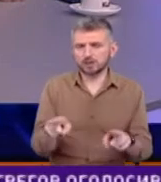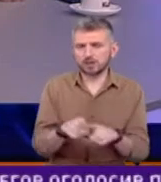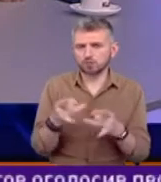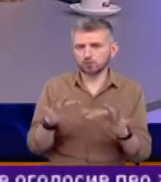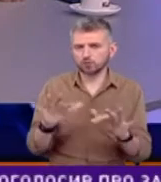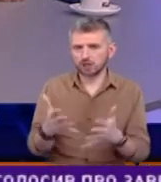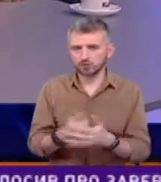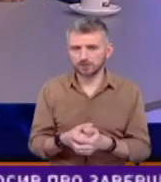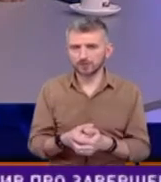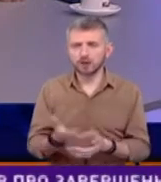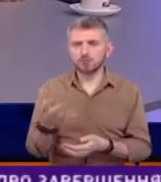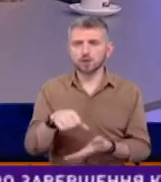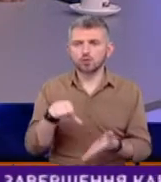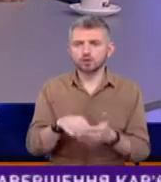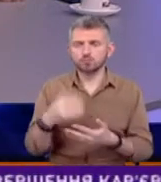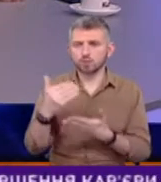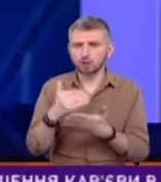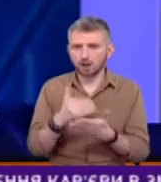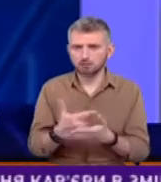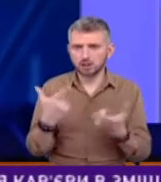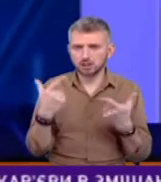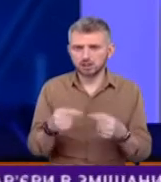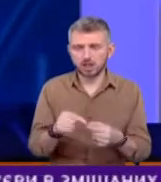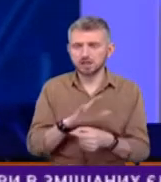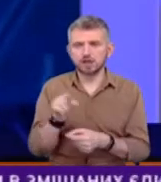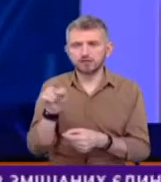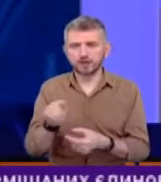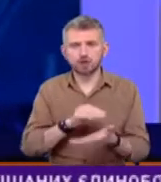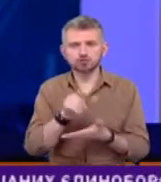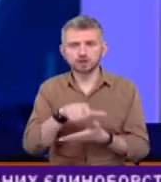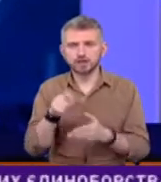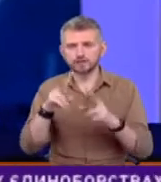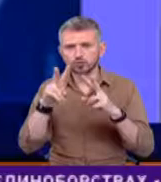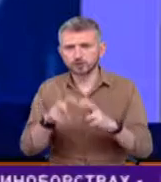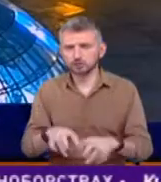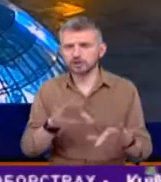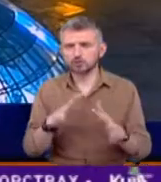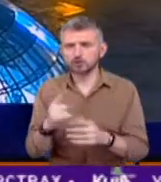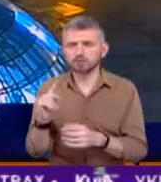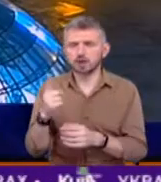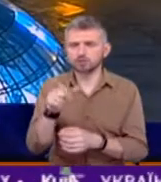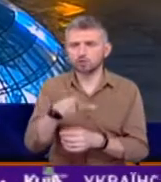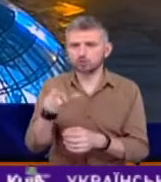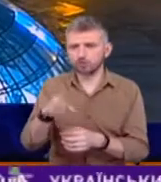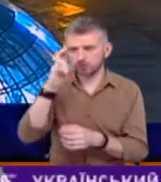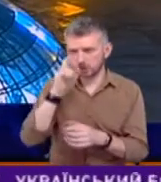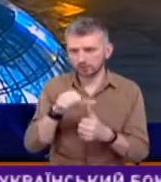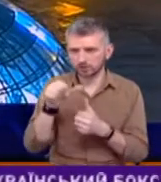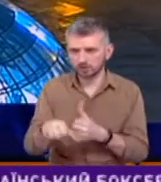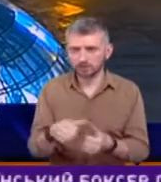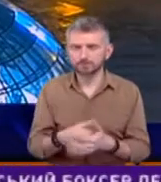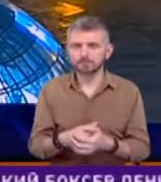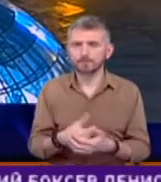просто сталося. Брали участь в програмі, де, ну, не ви, а журналісти там досліджували історію з першими особами держави, зокрема.